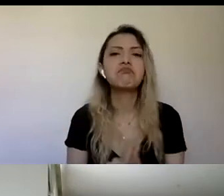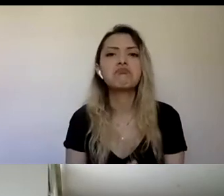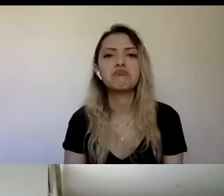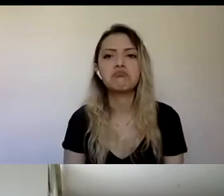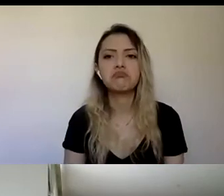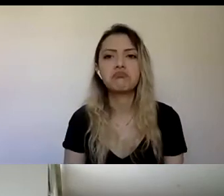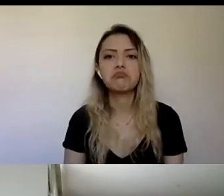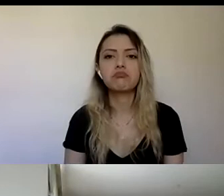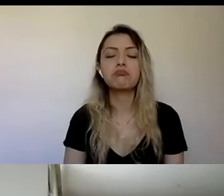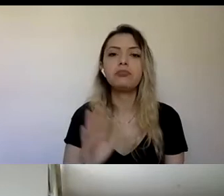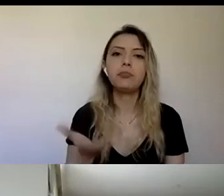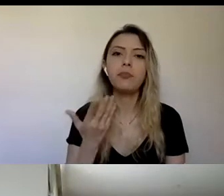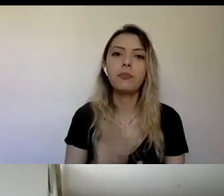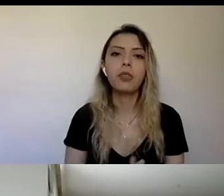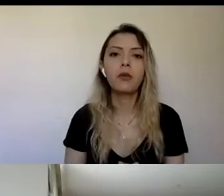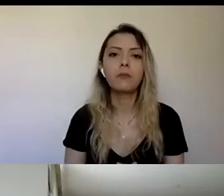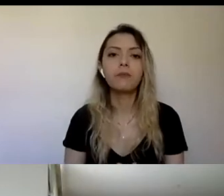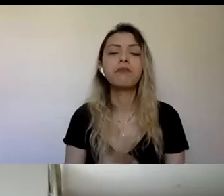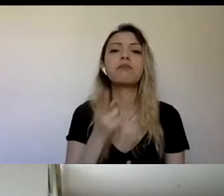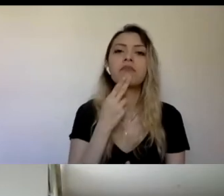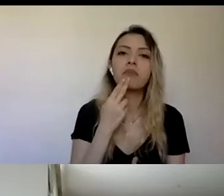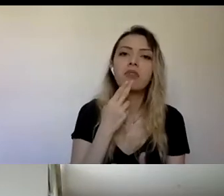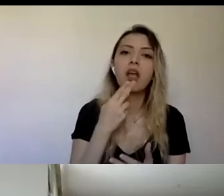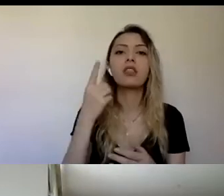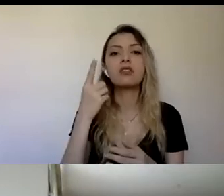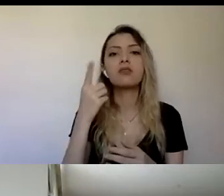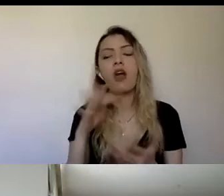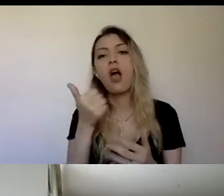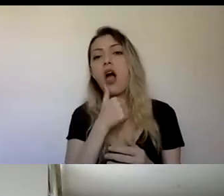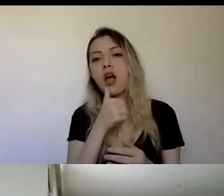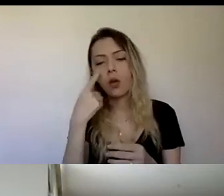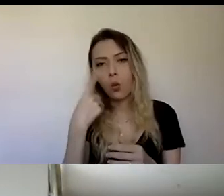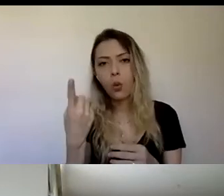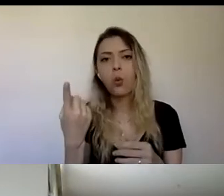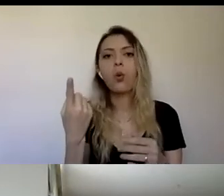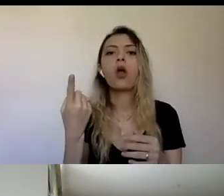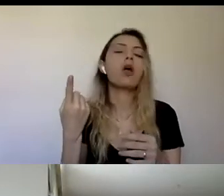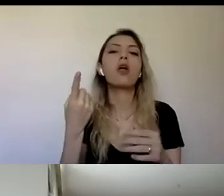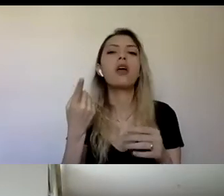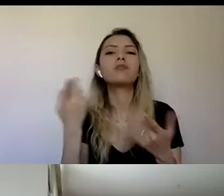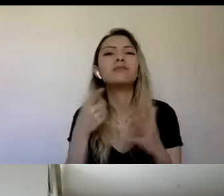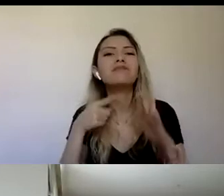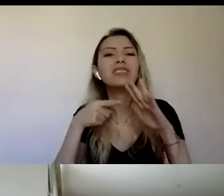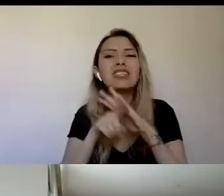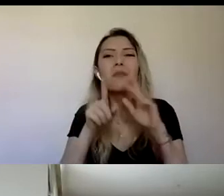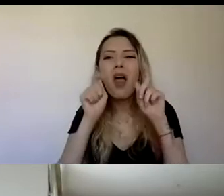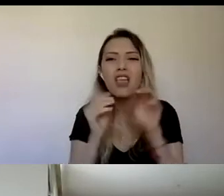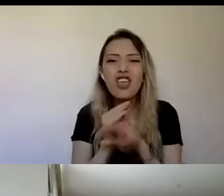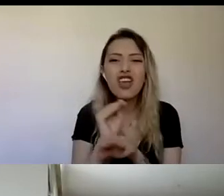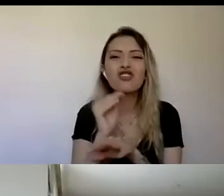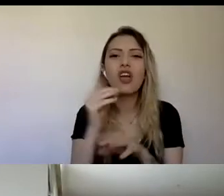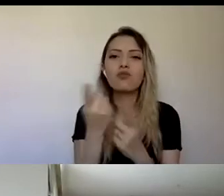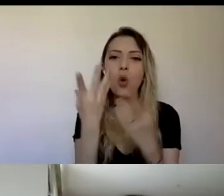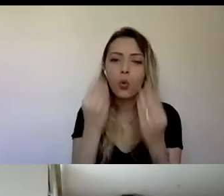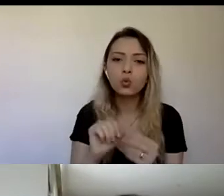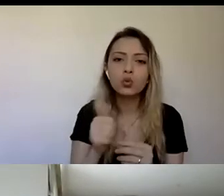cinsel istismarın yaygınlığıyla alakalı bir göstergeyi hem çocuk haklarına dair sözleşmeden hem